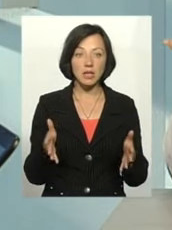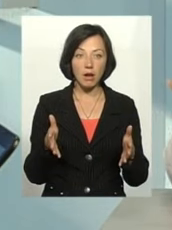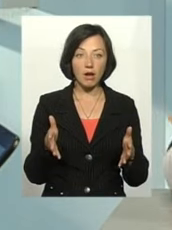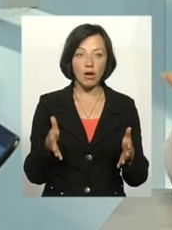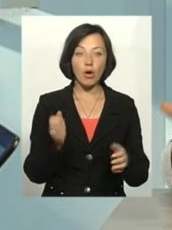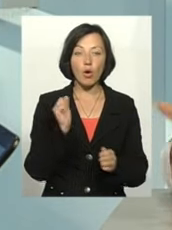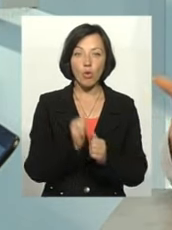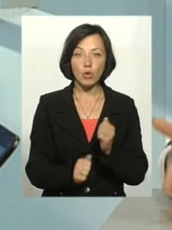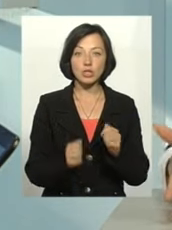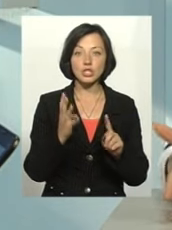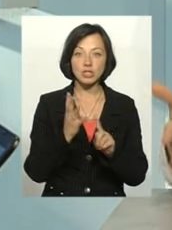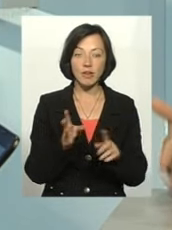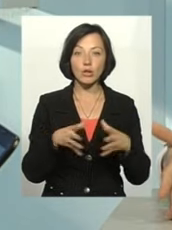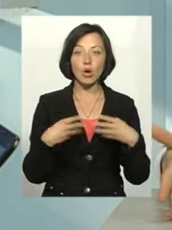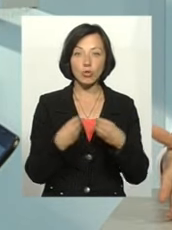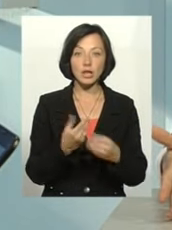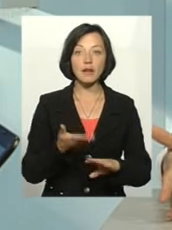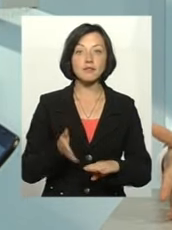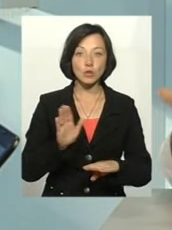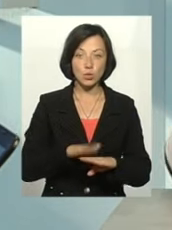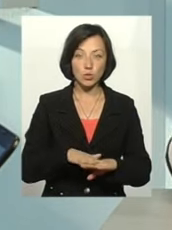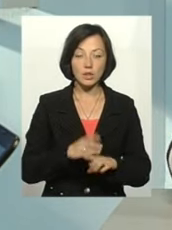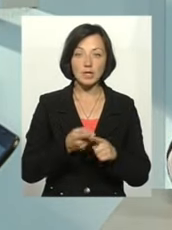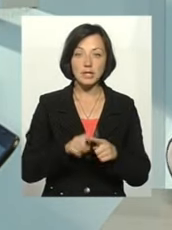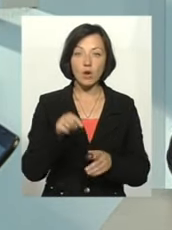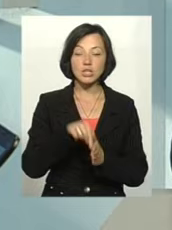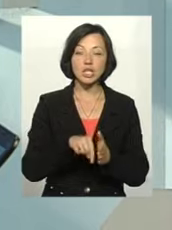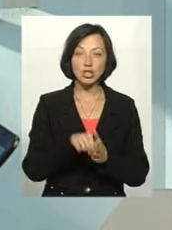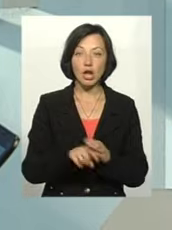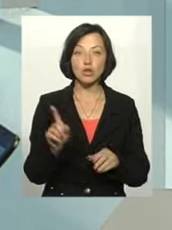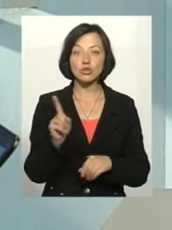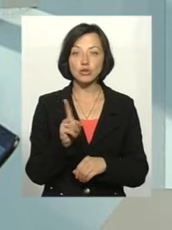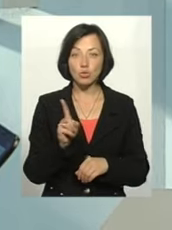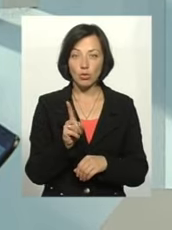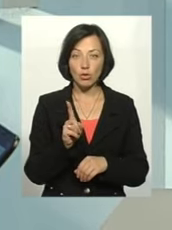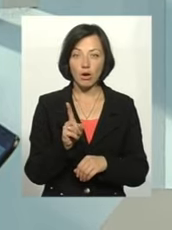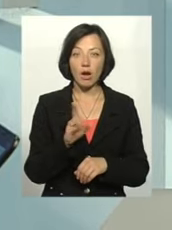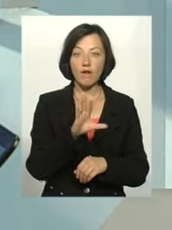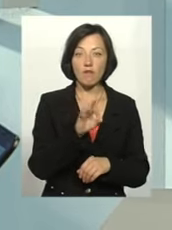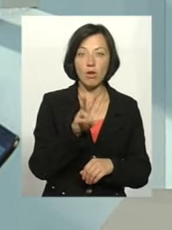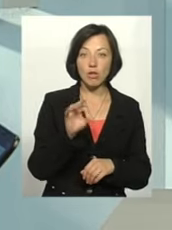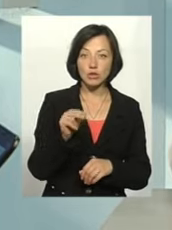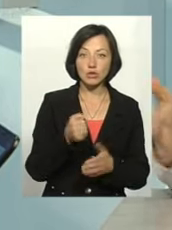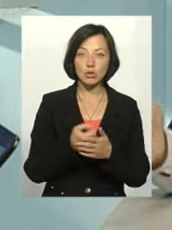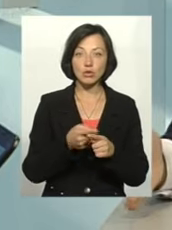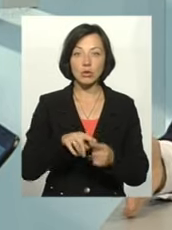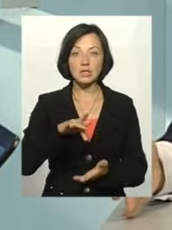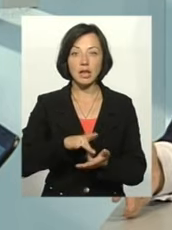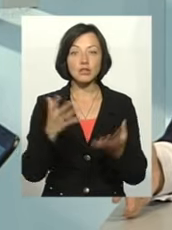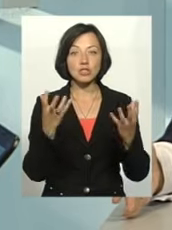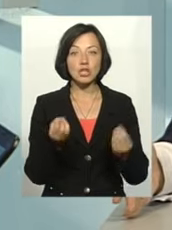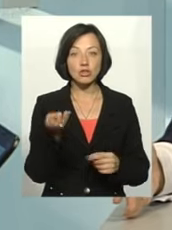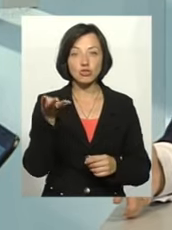тобто кожна четверта родина в скруті. А це означає, що, як і у Волочиську, до цього центру треба ще